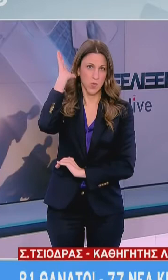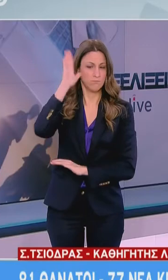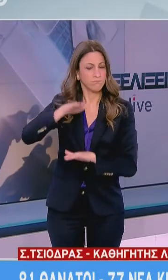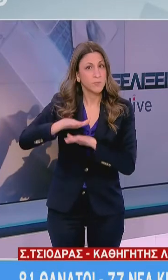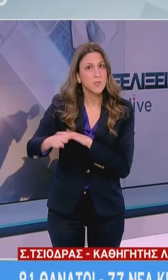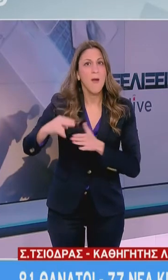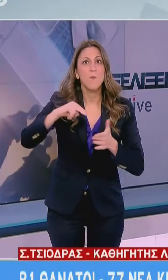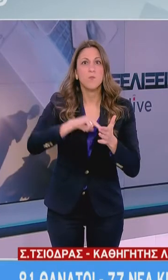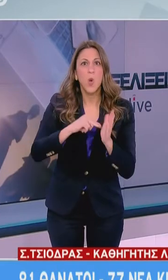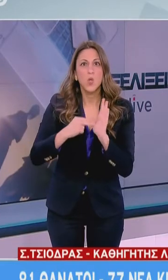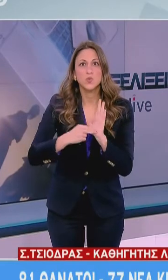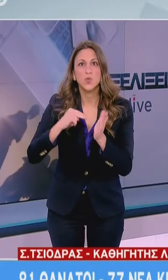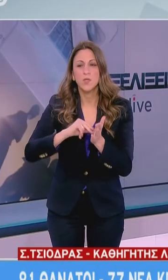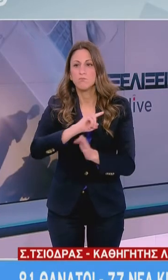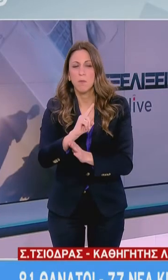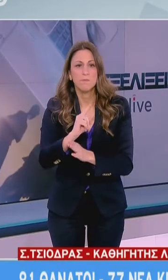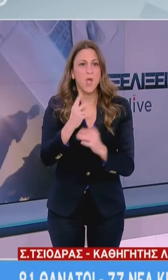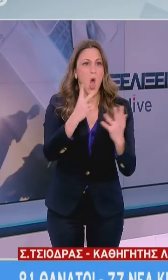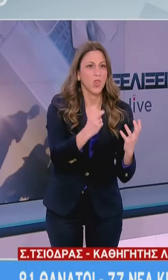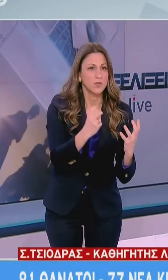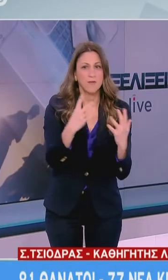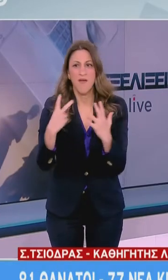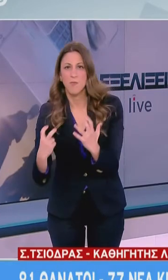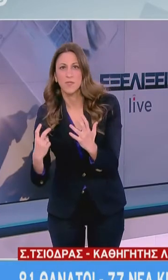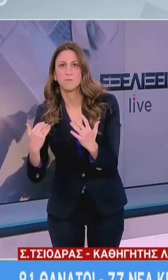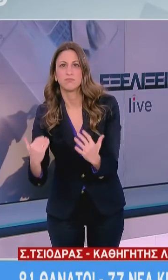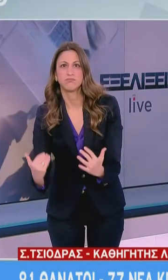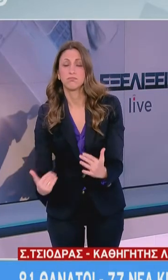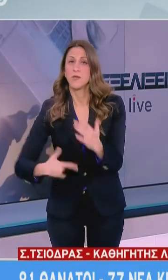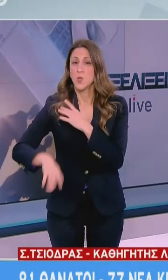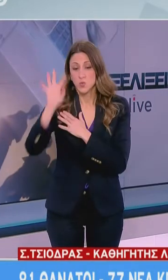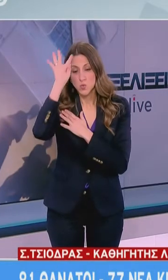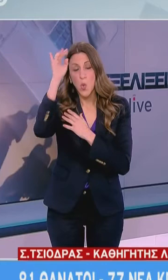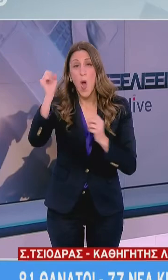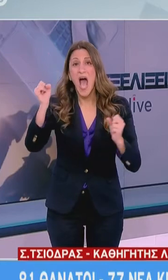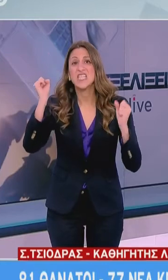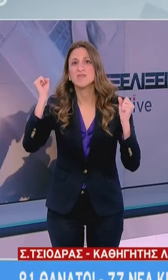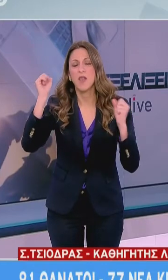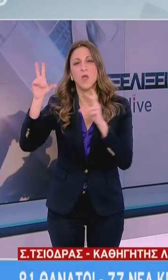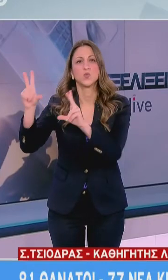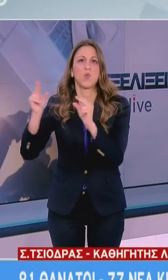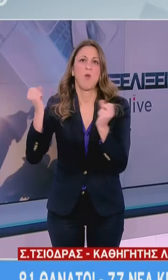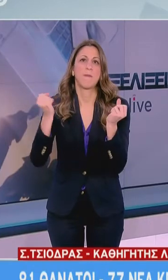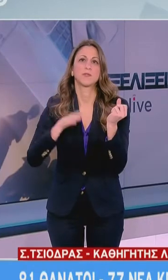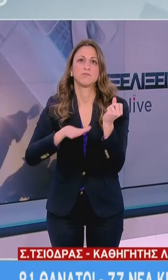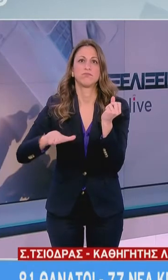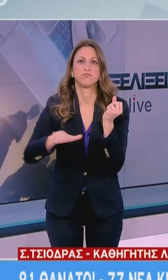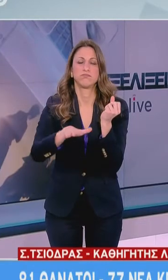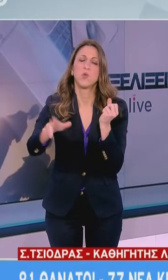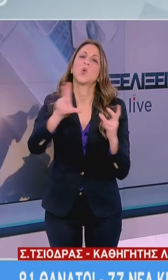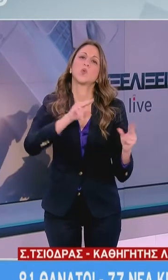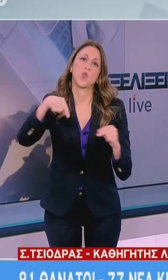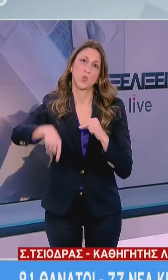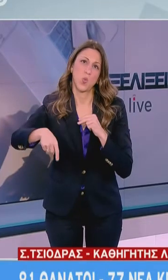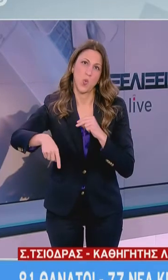με προσοχή, μέχρι να φτάσει με ασφάλεια στον τελικό προορισμό. Πρέπει να προσέξουμε τις λεπτές ισορροπίες, να μην ανατραπούμε